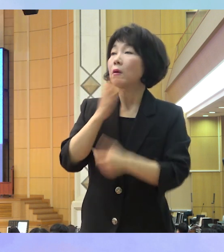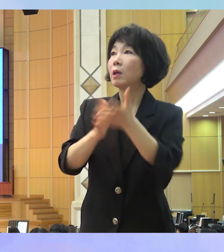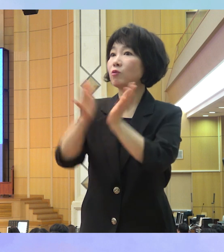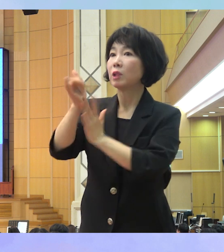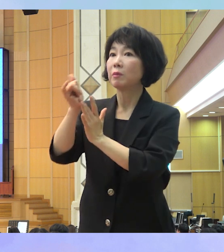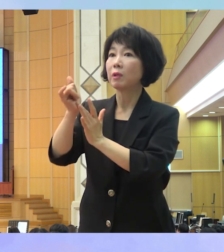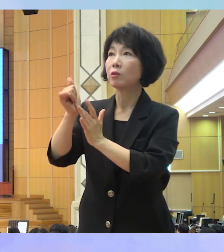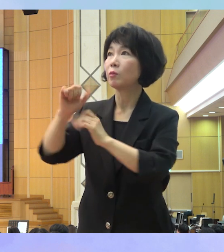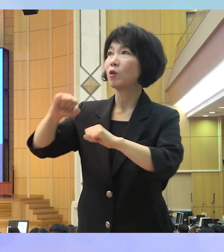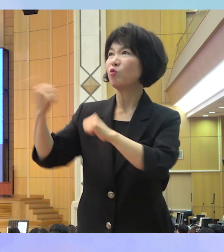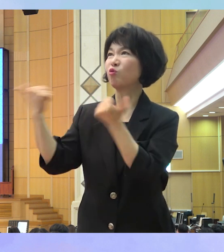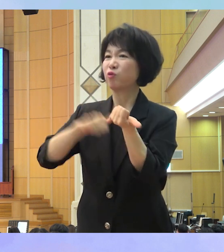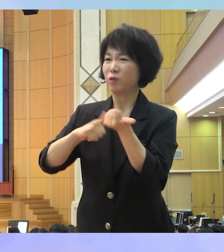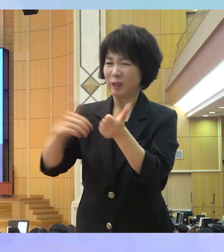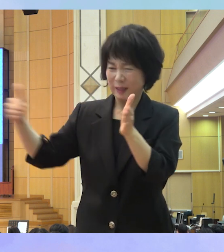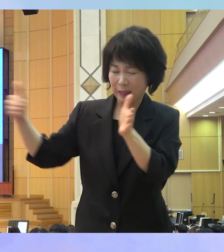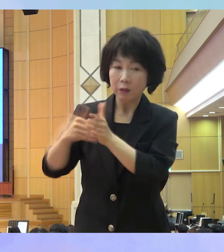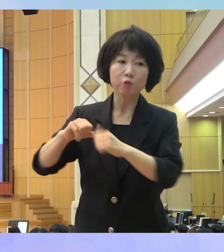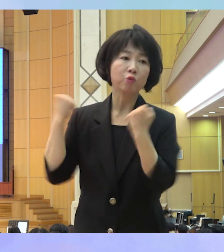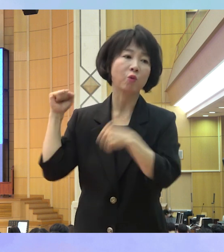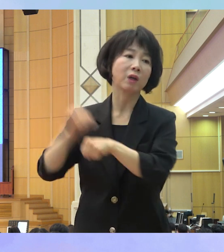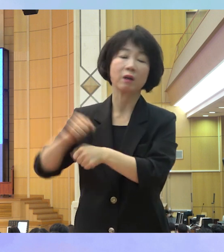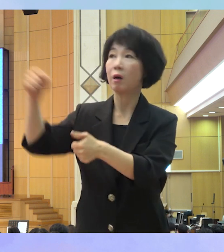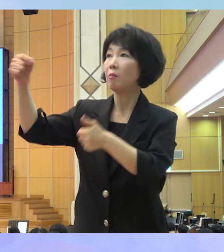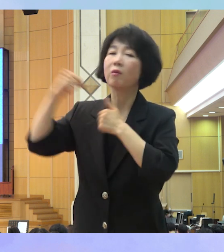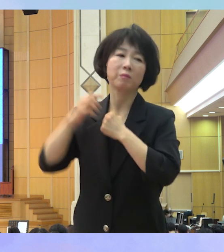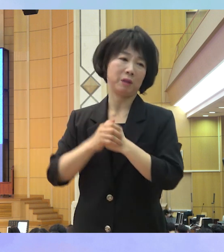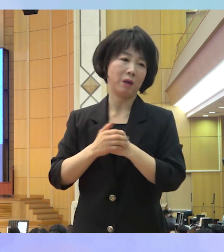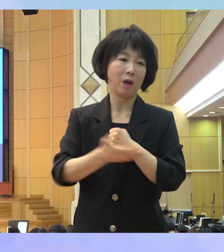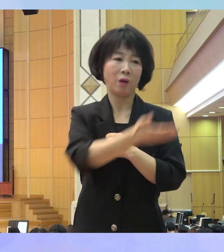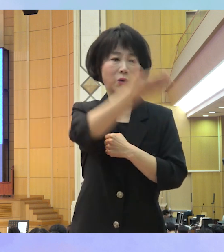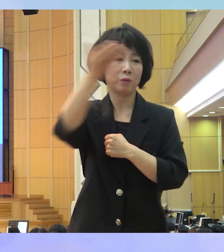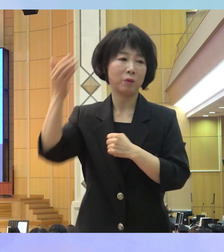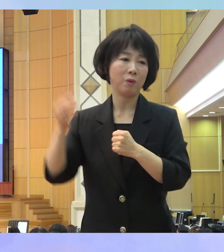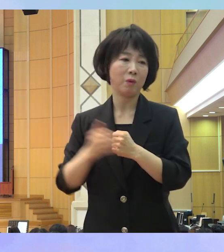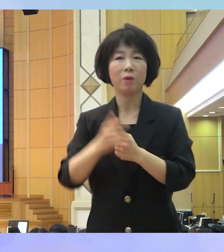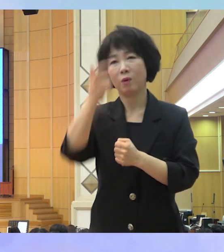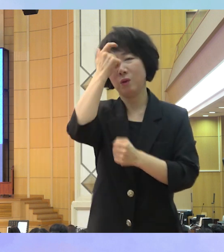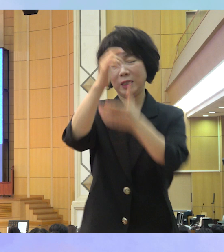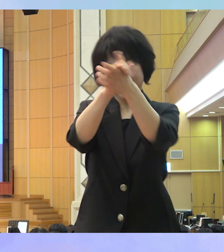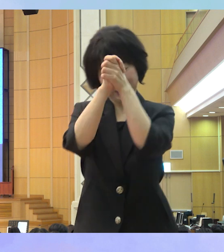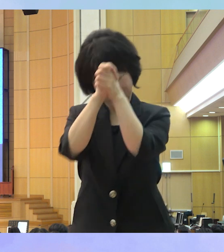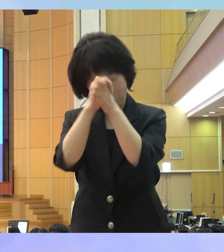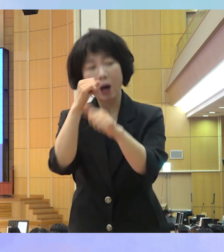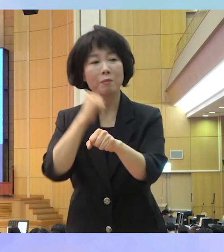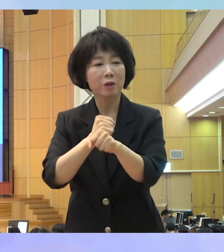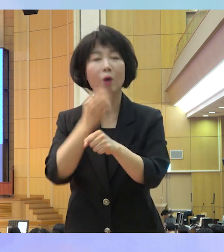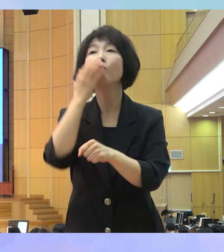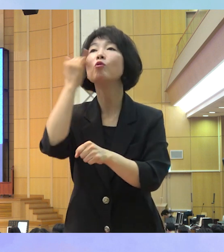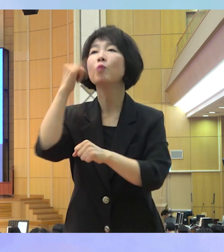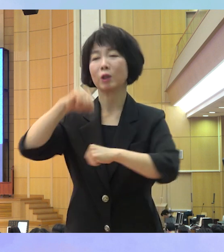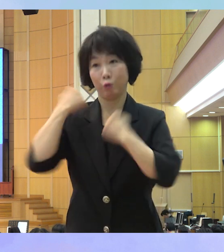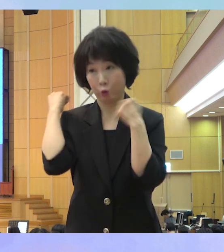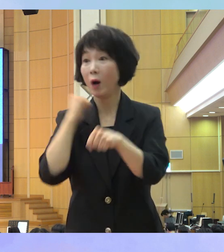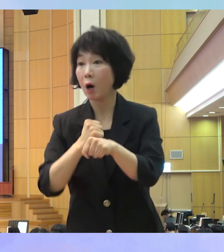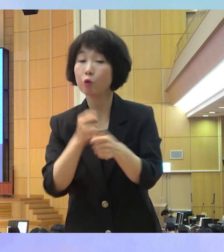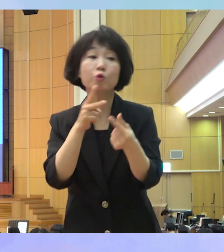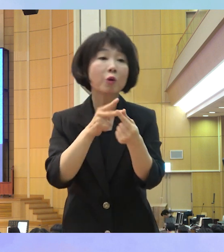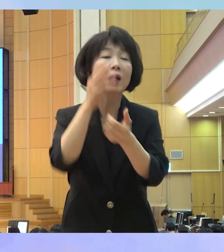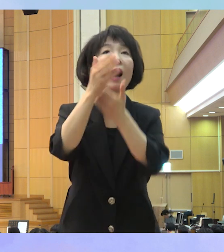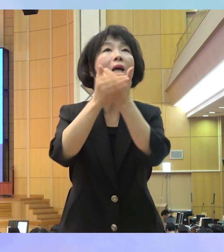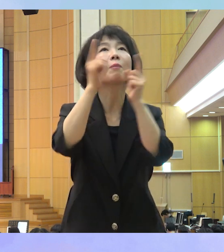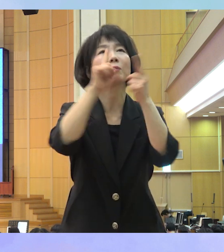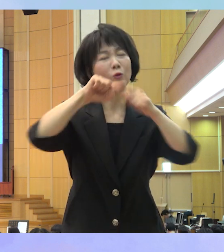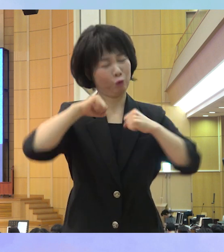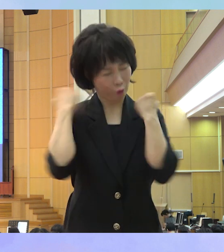여러분들 순종하는 게 참 힘들지라도 기도의 힘을 빌어서라도 부모님께 순종하시고 하나님께도